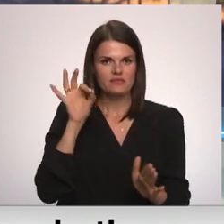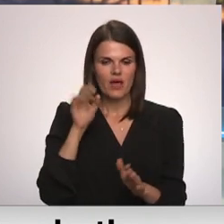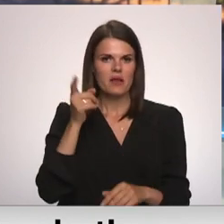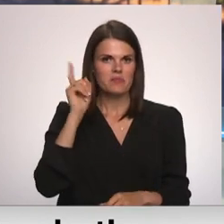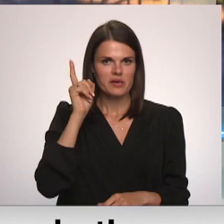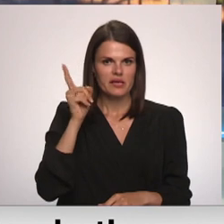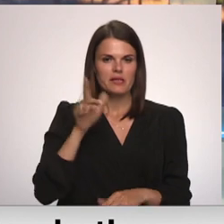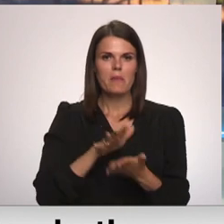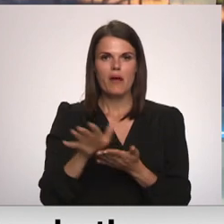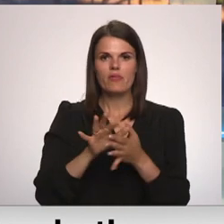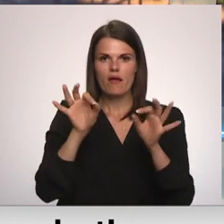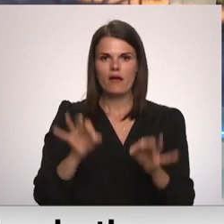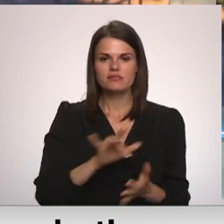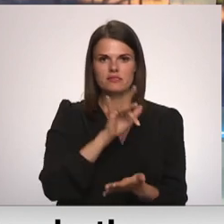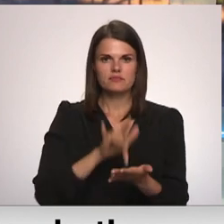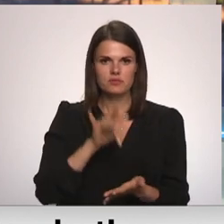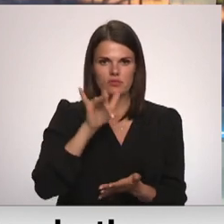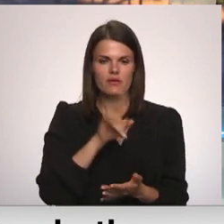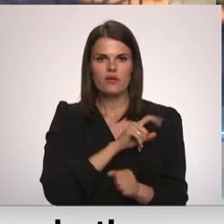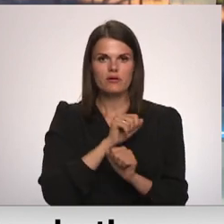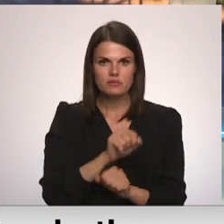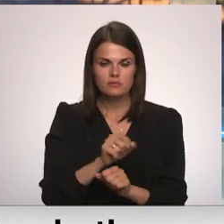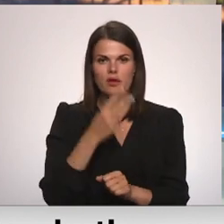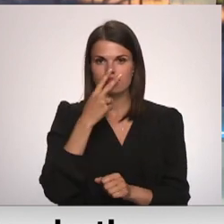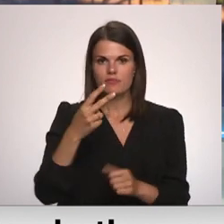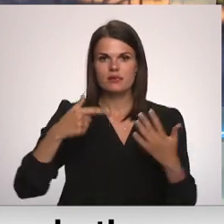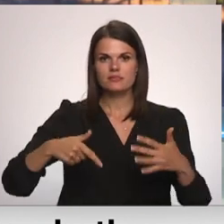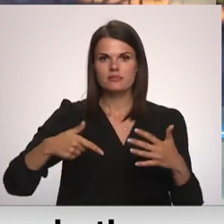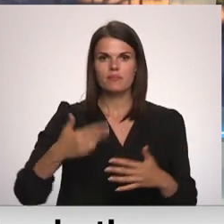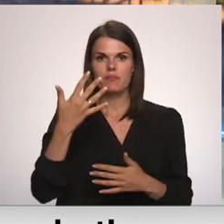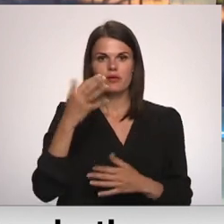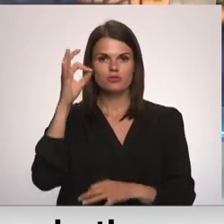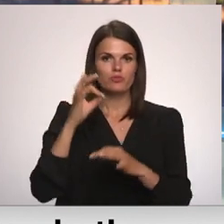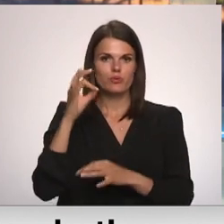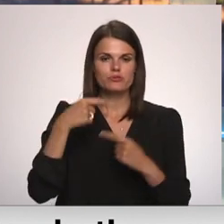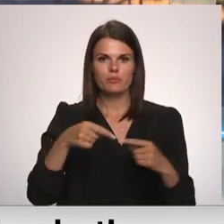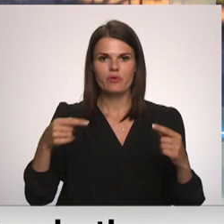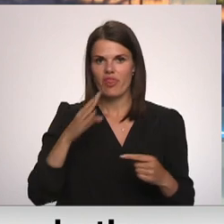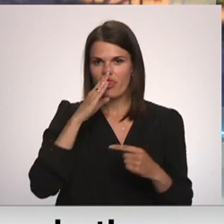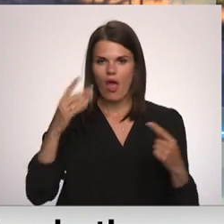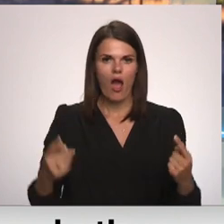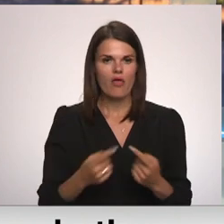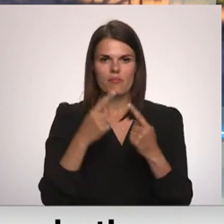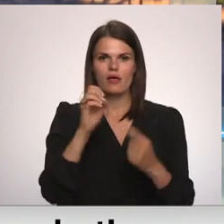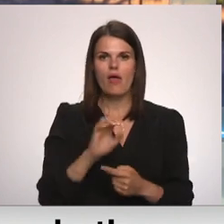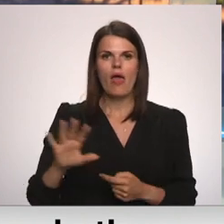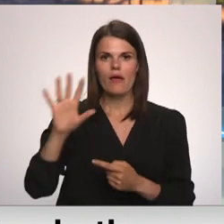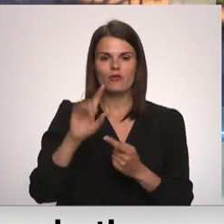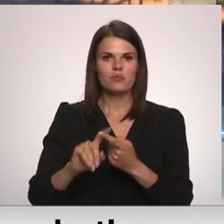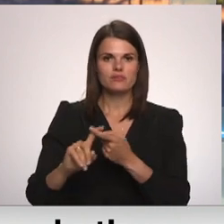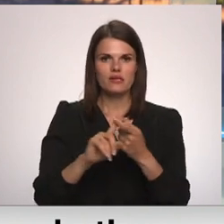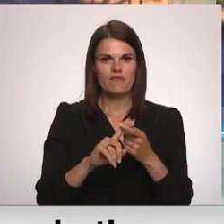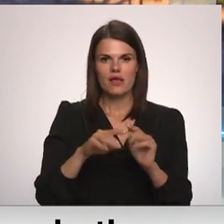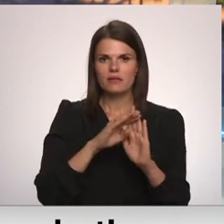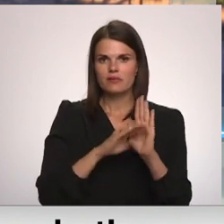centrā. Veicot pētījumu, atklājies, ka 75% preču neatbilst Eiropas Savienības prasībām un